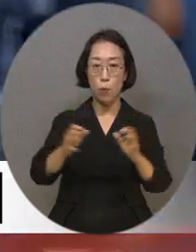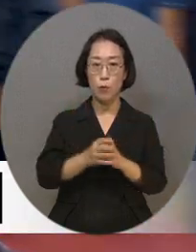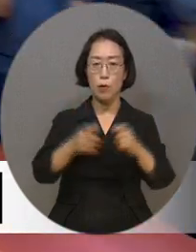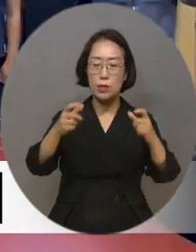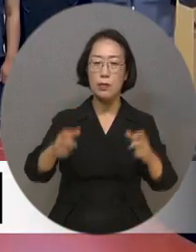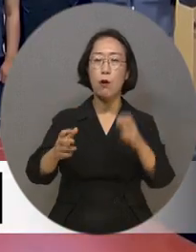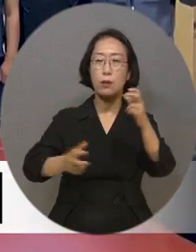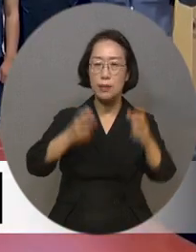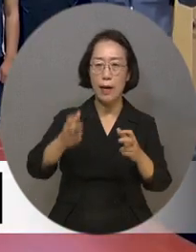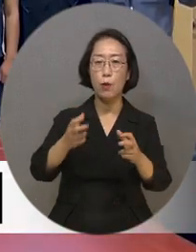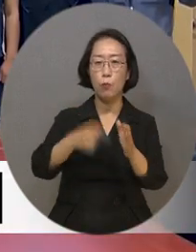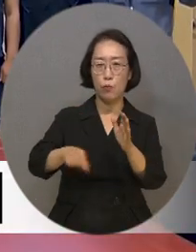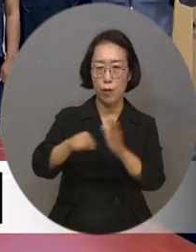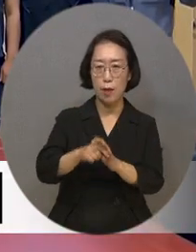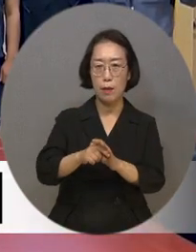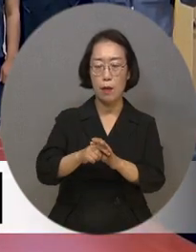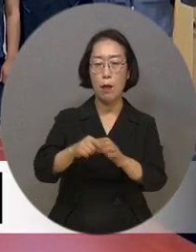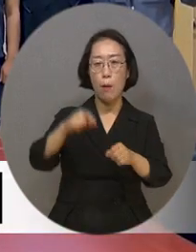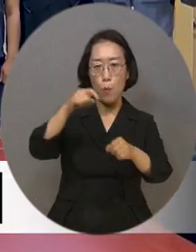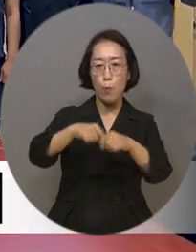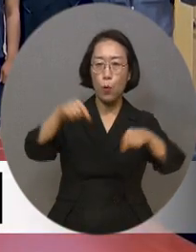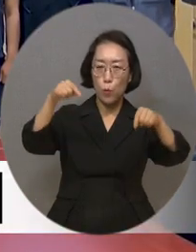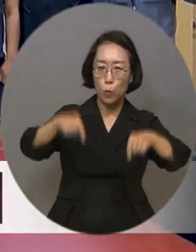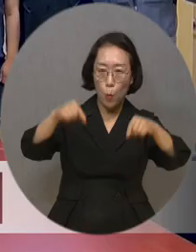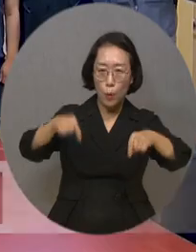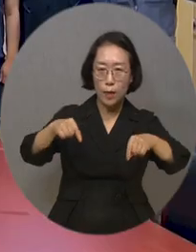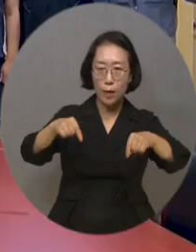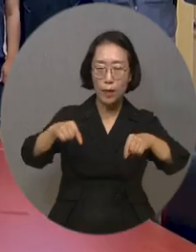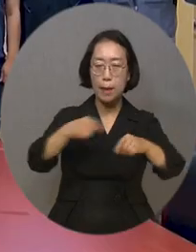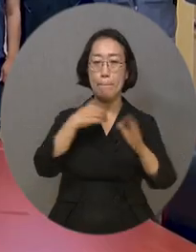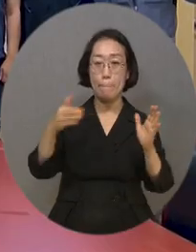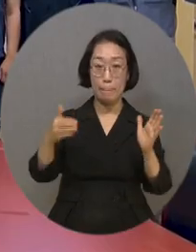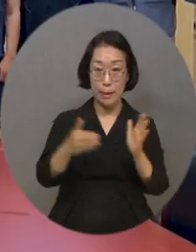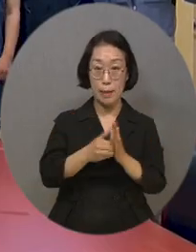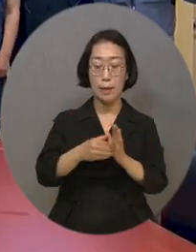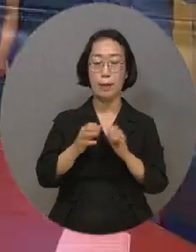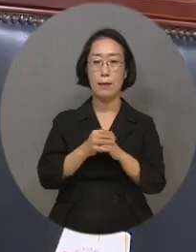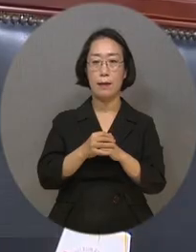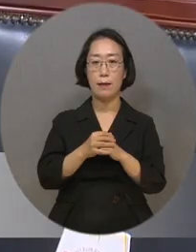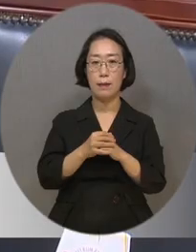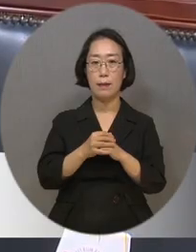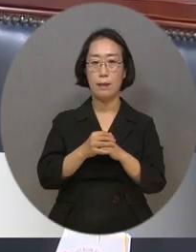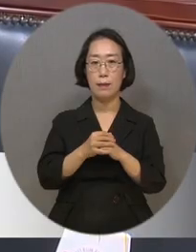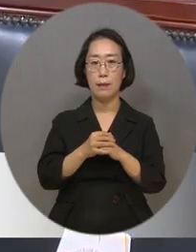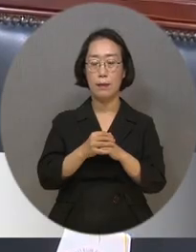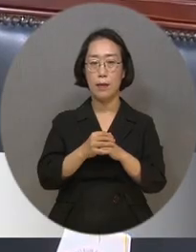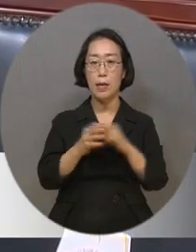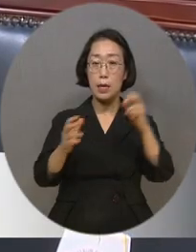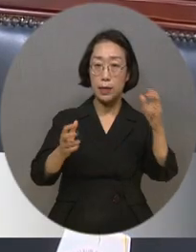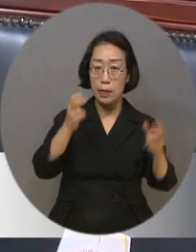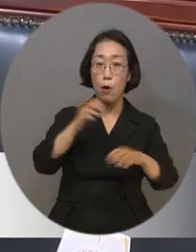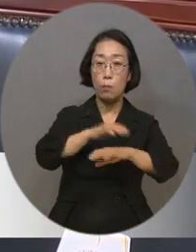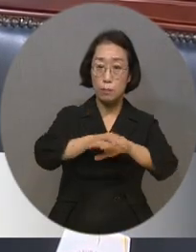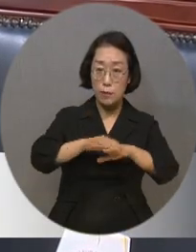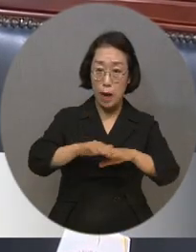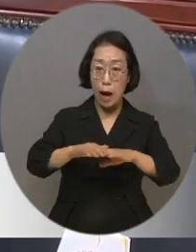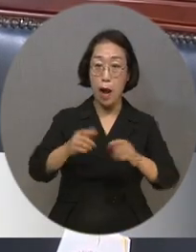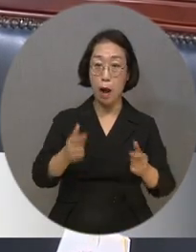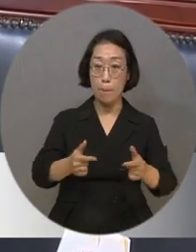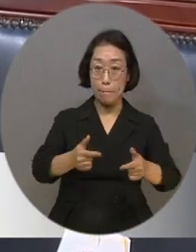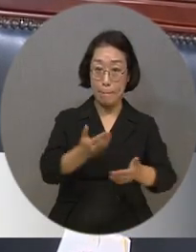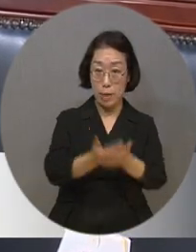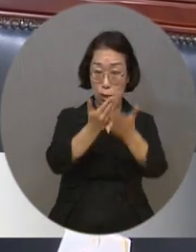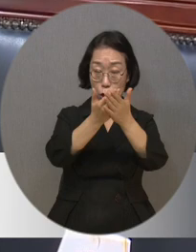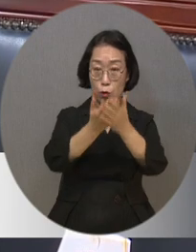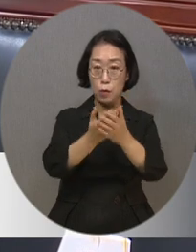육성 방안 마련을 위한 해상풍력 관련 기업 간담회가 열렸습니다. 기업이 잘 되어야 지역이 발전할 수 있고